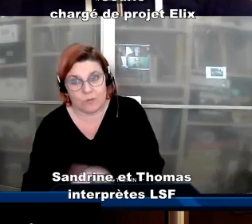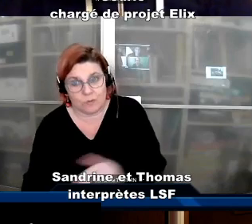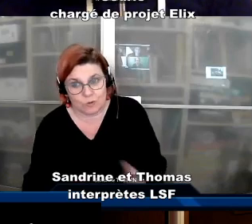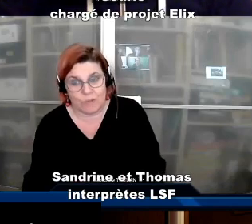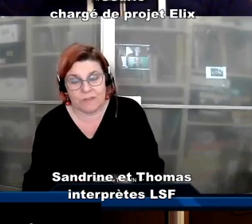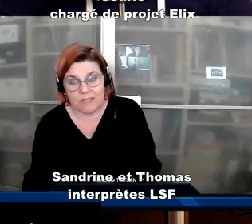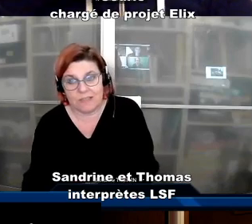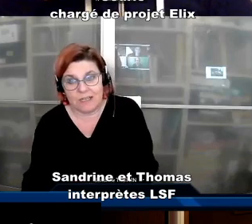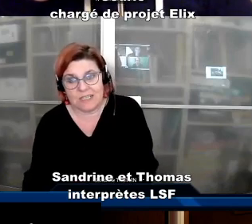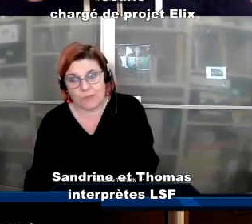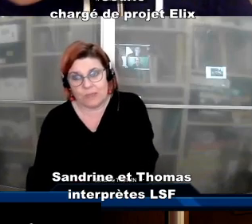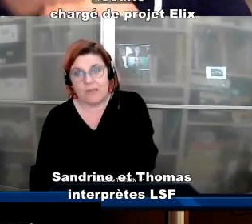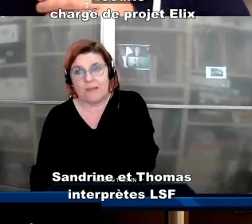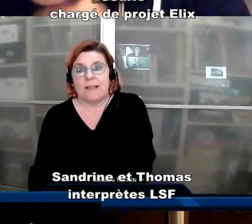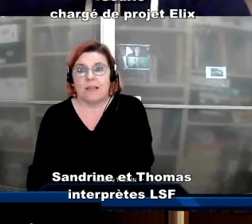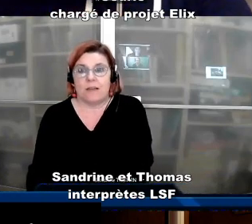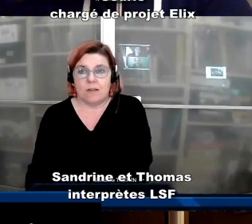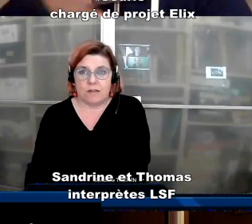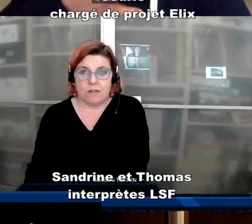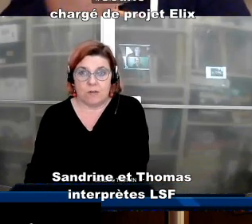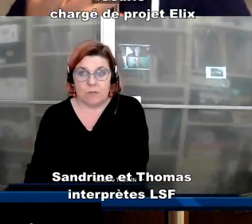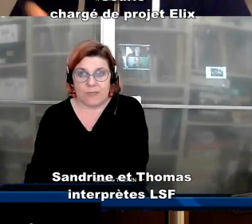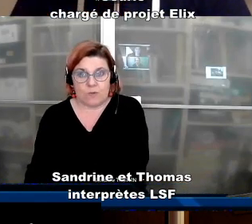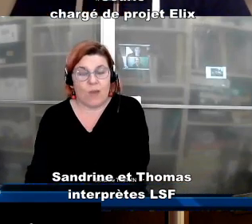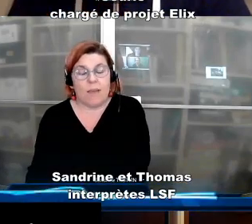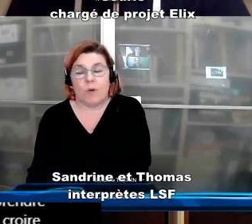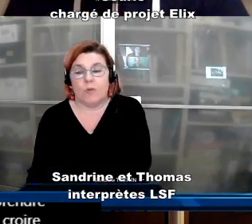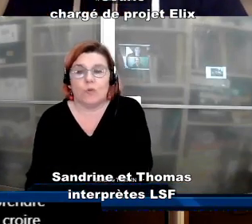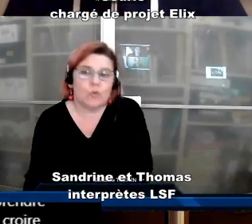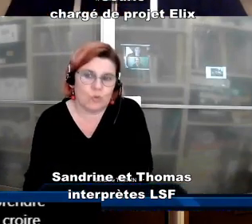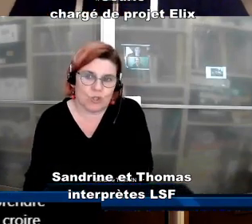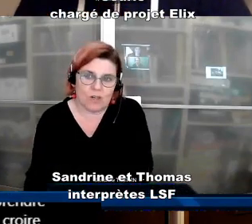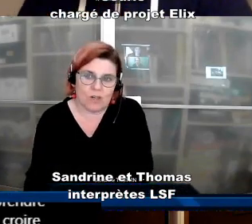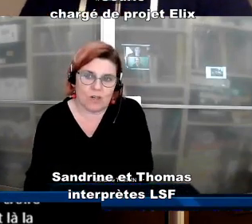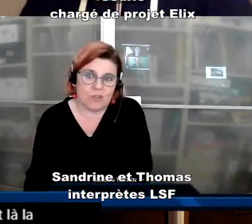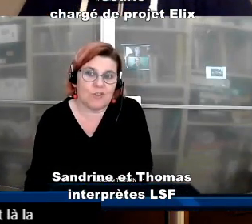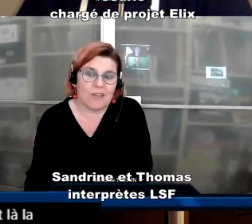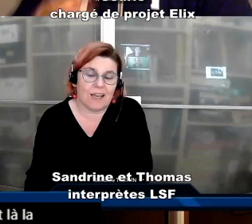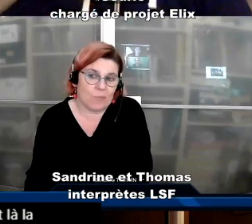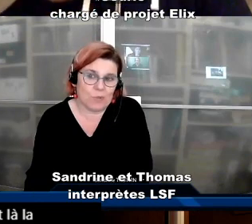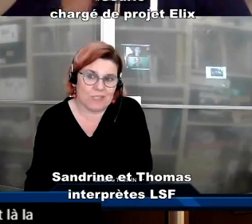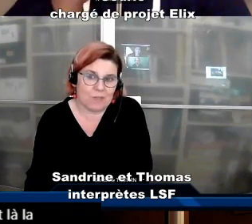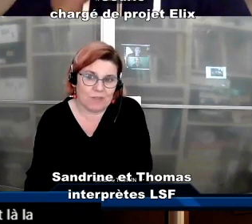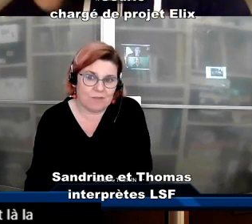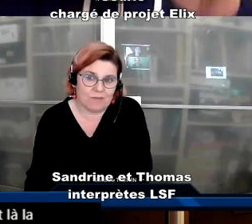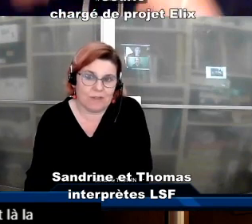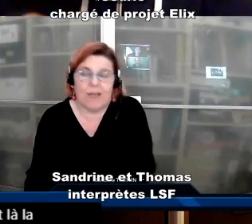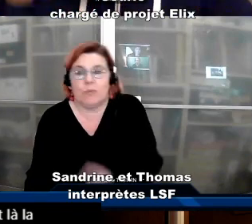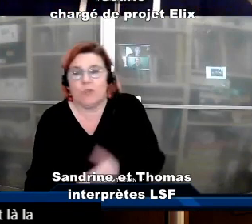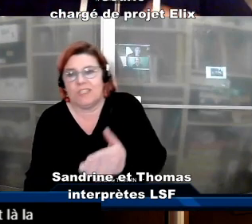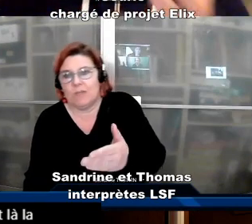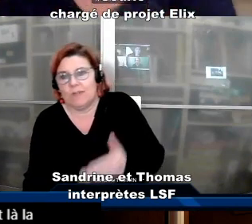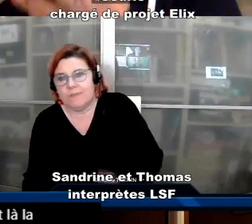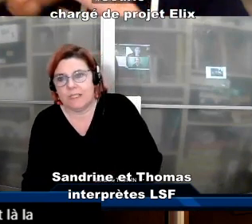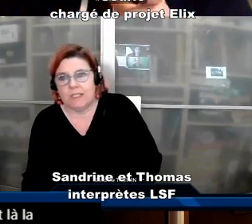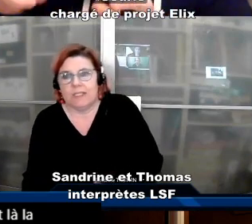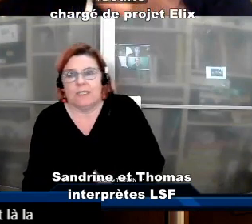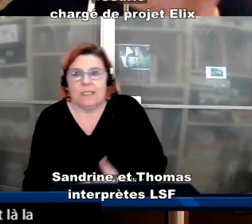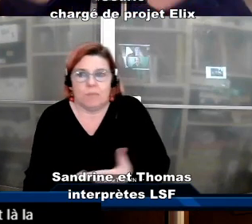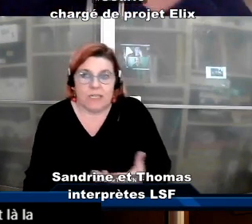attention, attention à tel, tel aspect. Parce que apprendre tout seul, c'est juste impossible. Enfin,